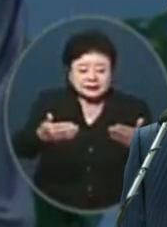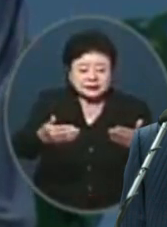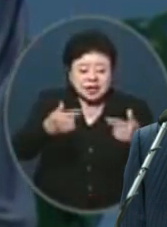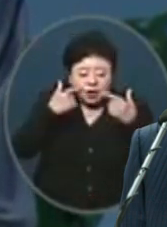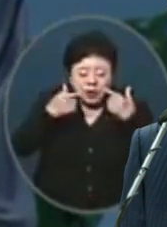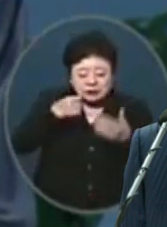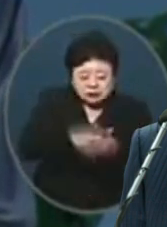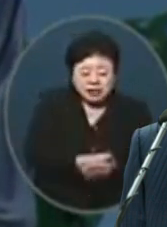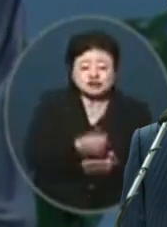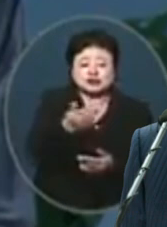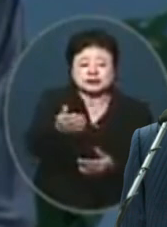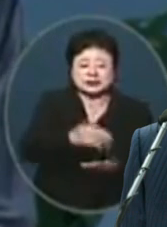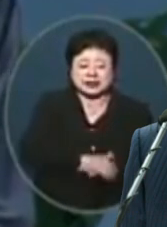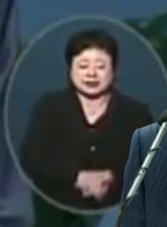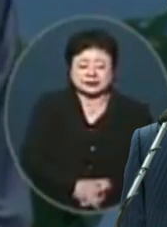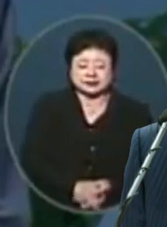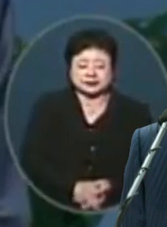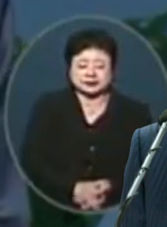확정해 주었습니다.